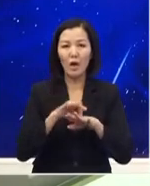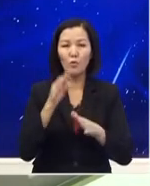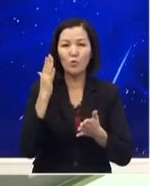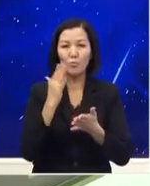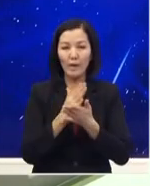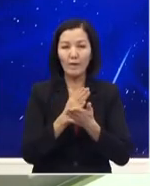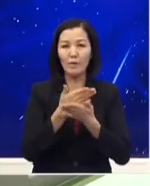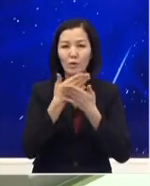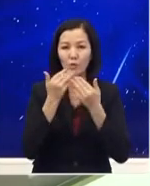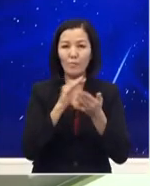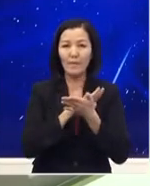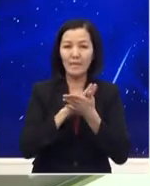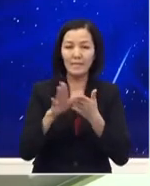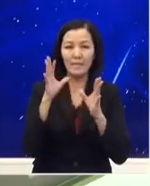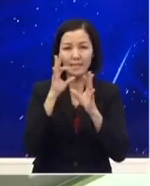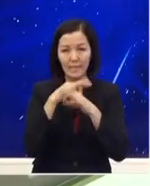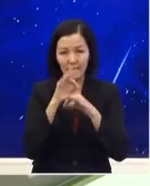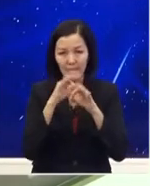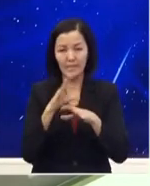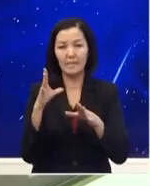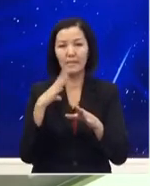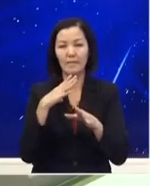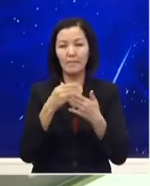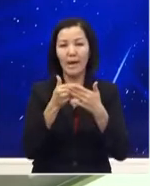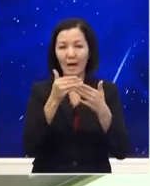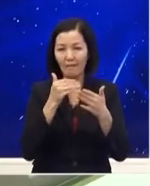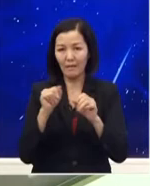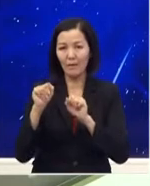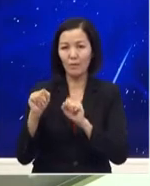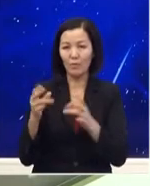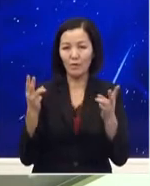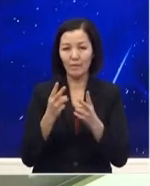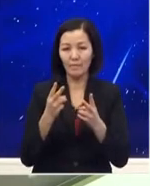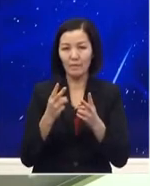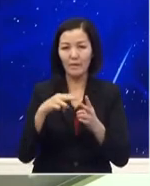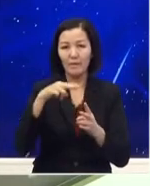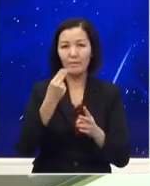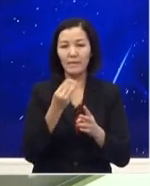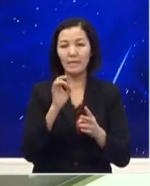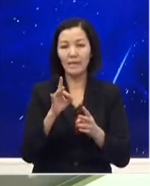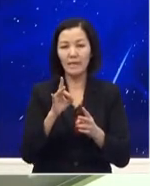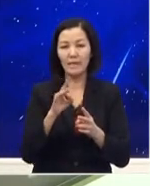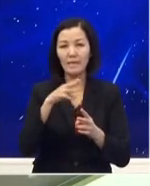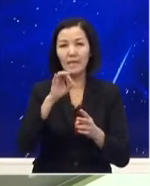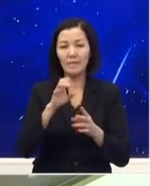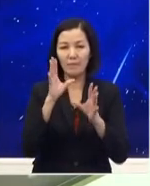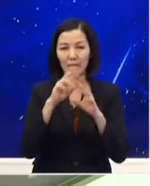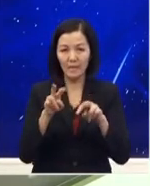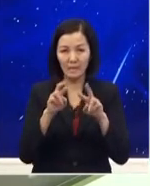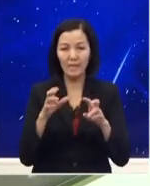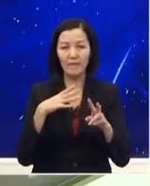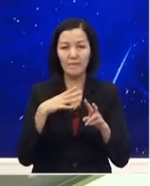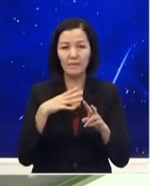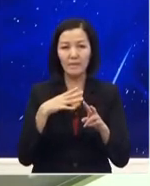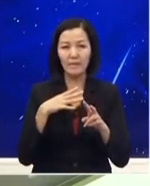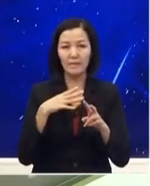таза екенін білу үшін арнайы тест-система ПЦР әдіс арқылы полимераздық тізбектік реакция деген анализ бар.